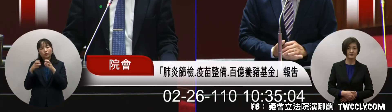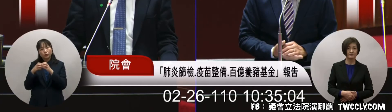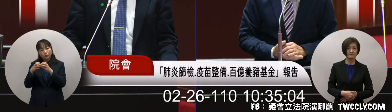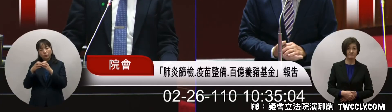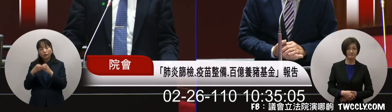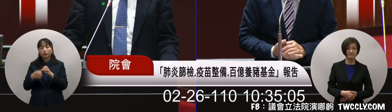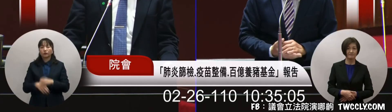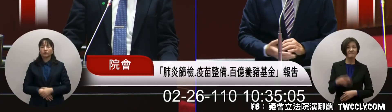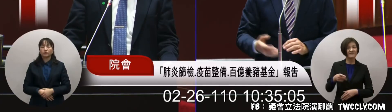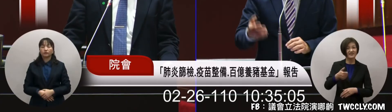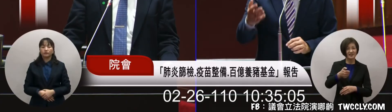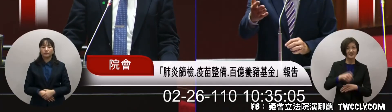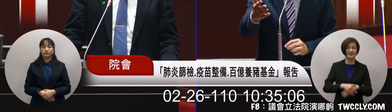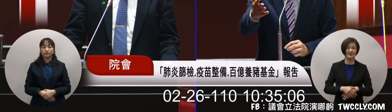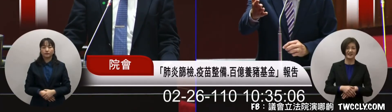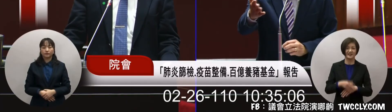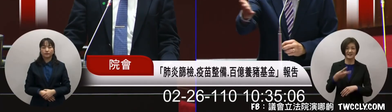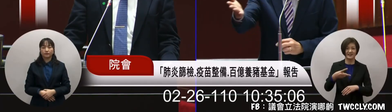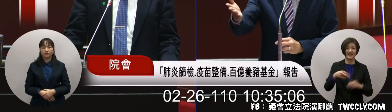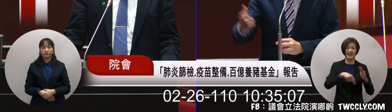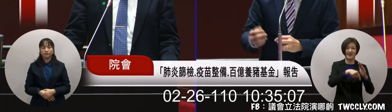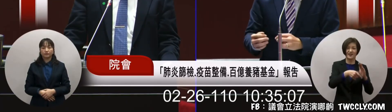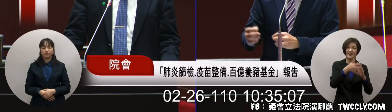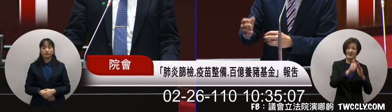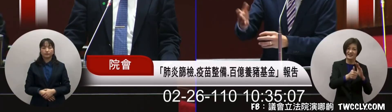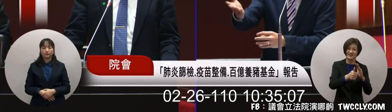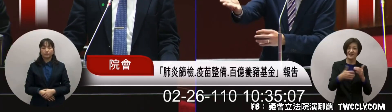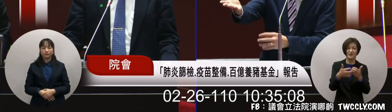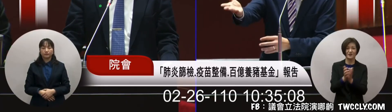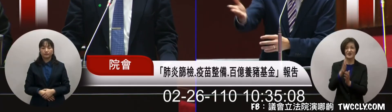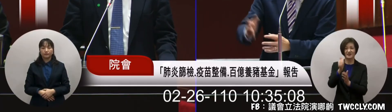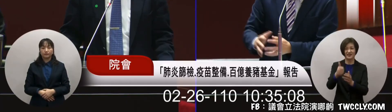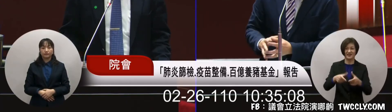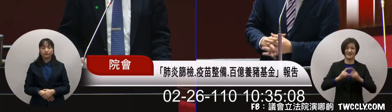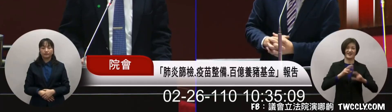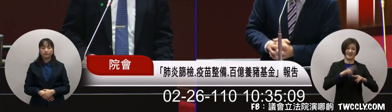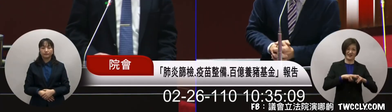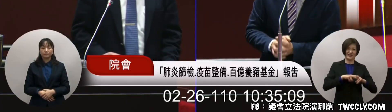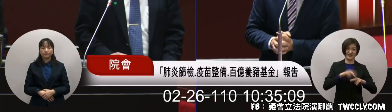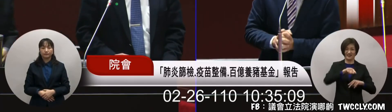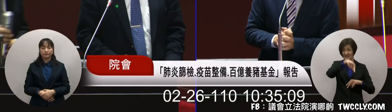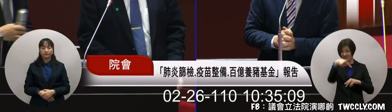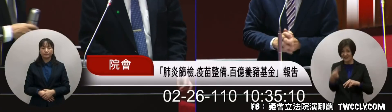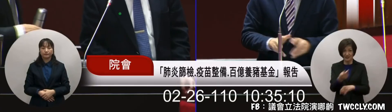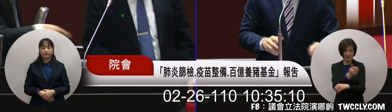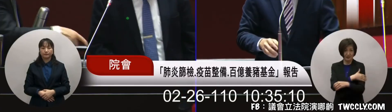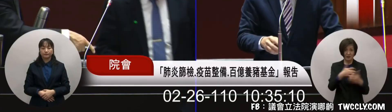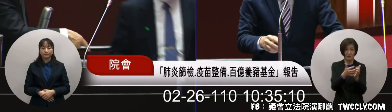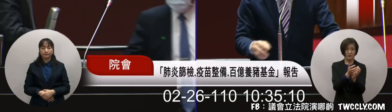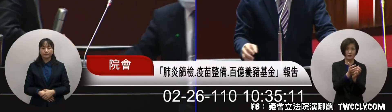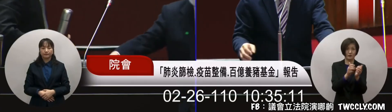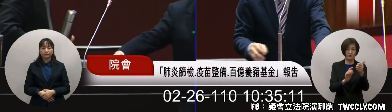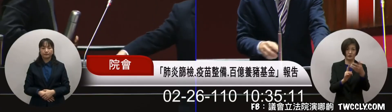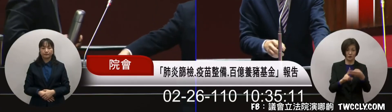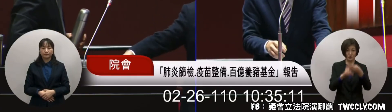好，好，谢谢。那我们请院长跟部长先回座哈，然后我们请陈吉仲这个主委，我最后请教一个问